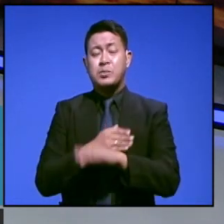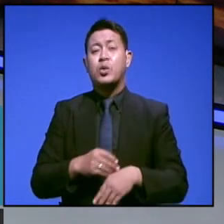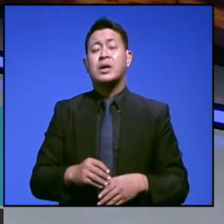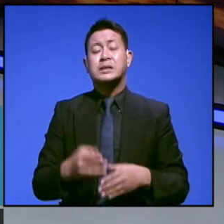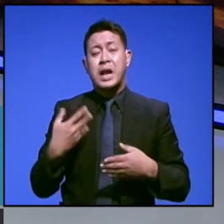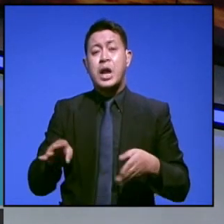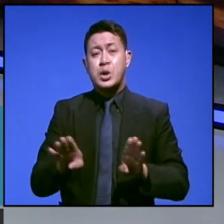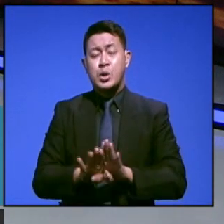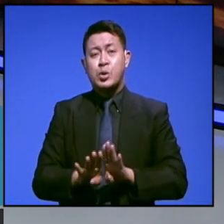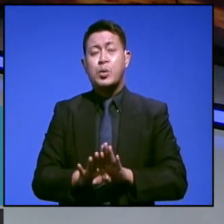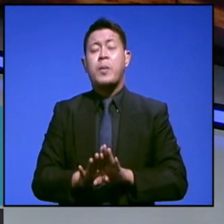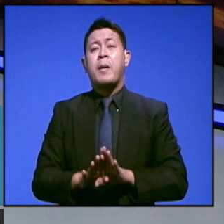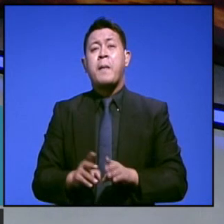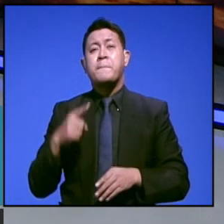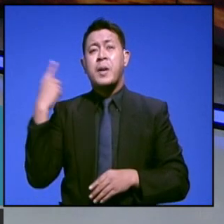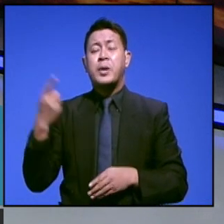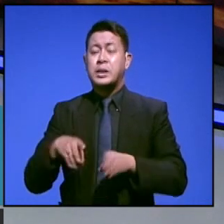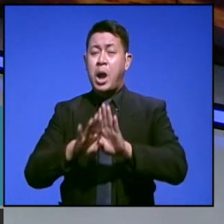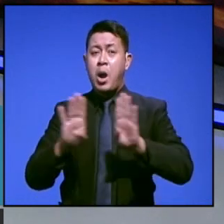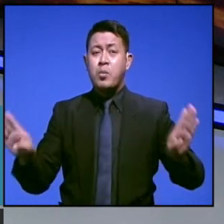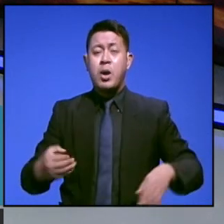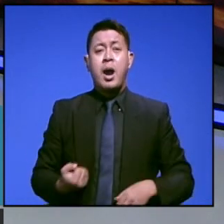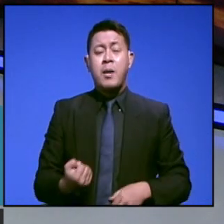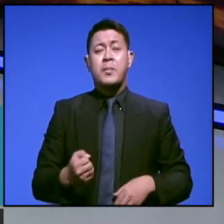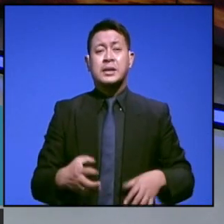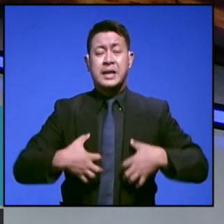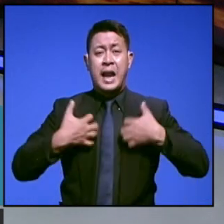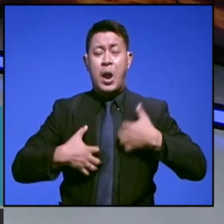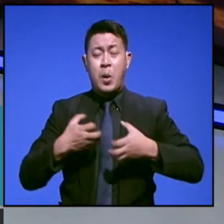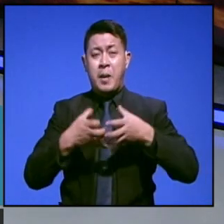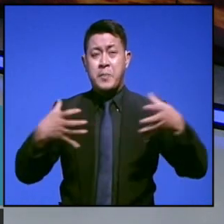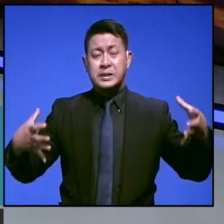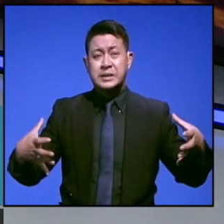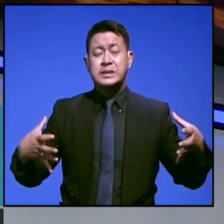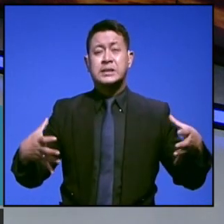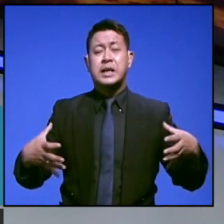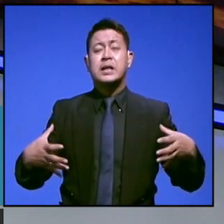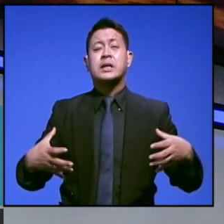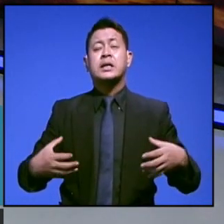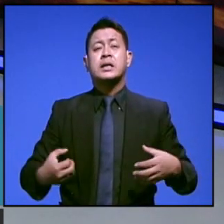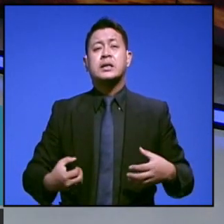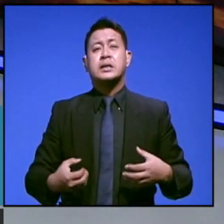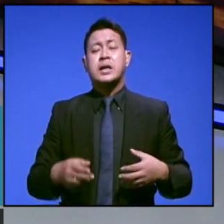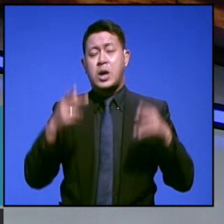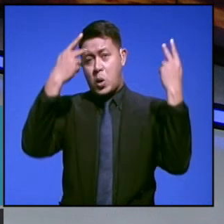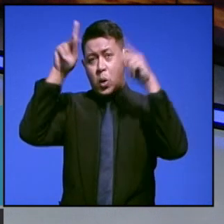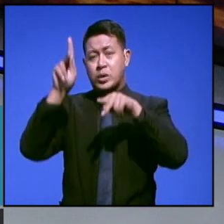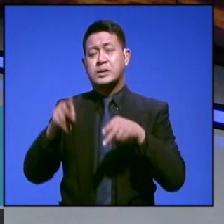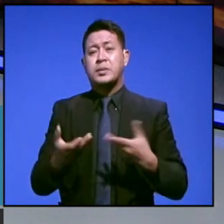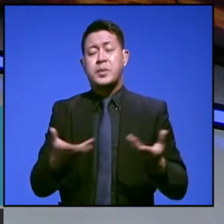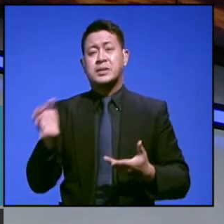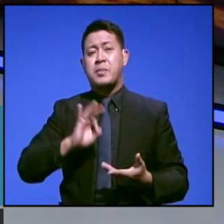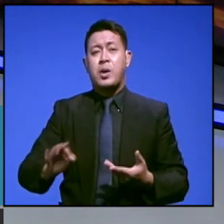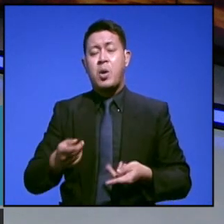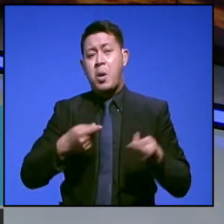sempat ditutup, pemerintah setempat kembali membuka pasar hewan terbesar di Jawa Timur dengan konsep new normal. Pedagang mengaku